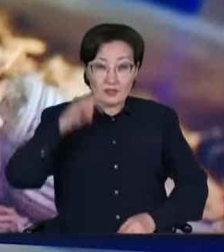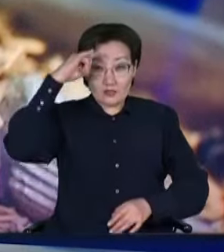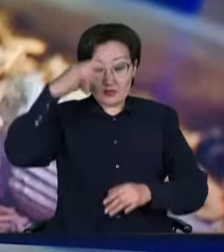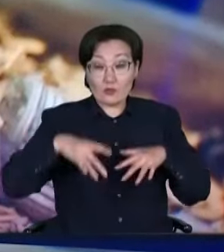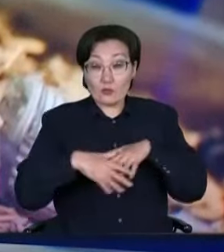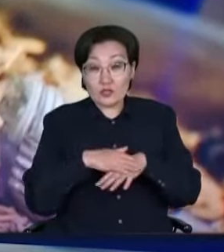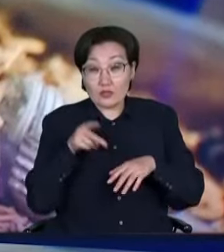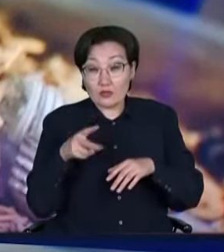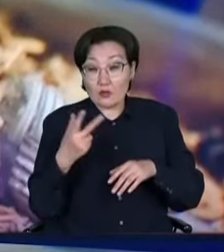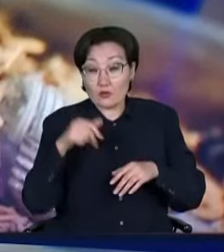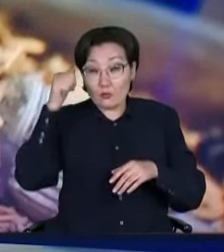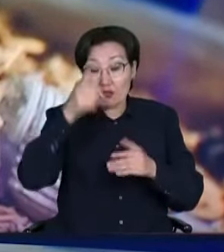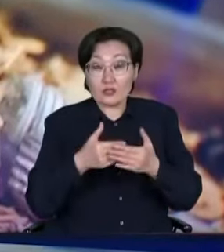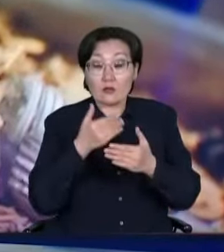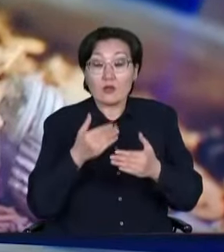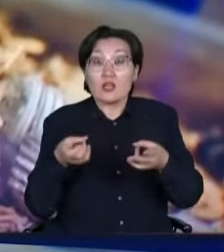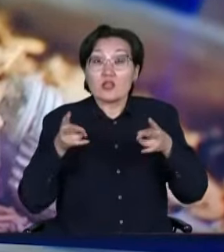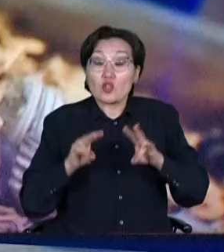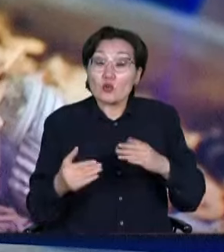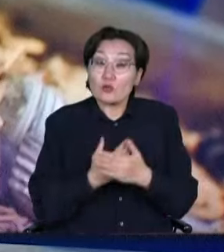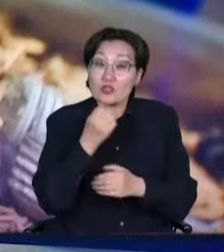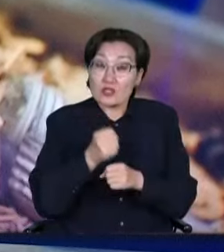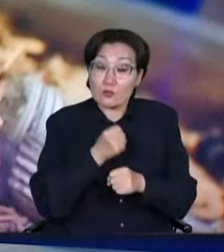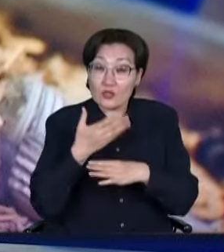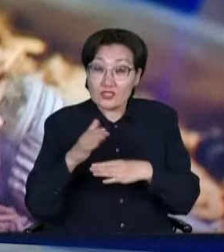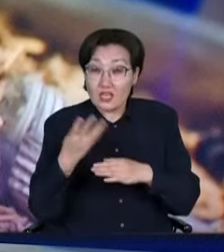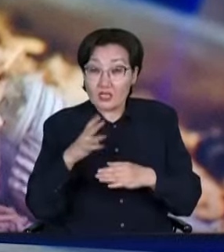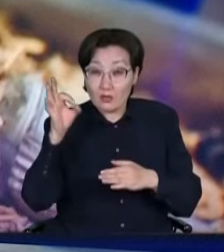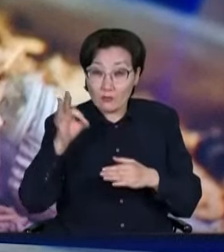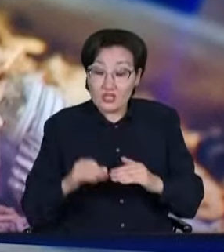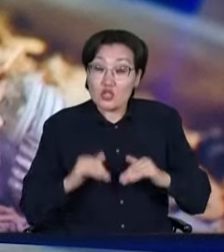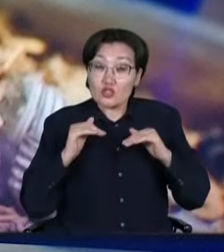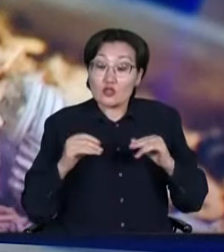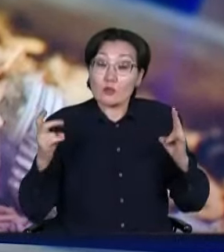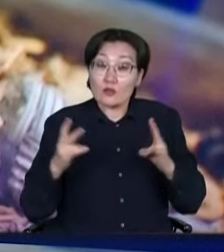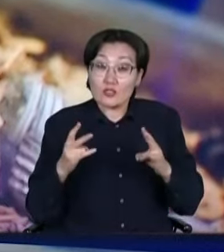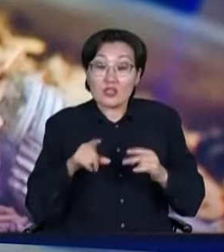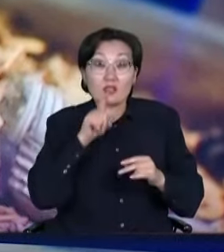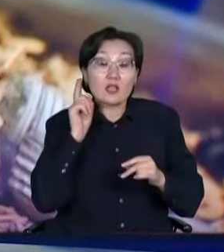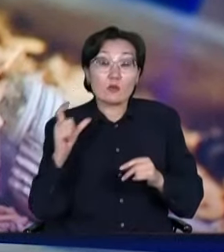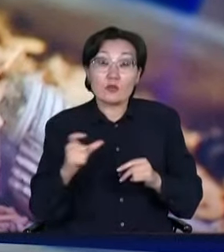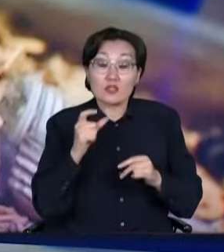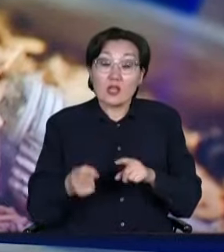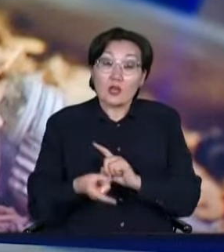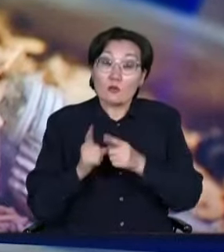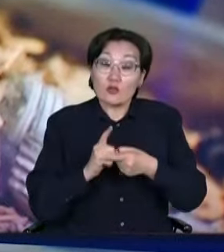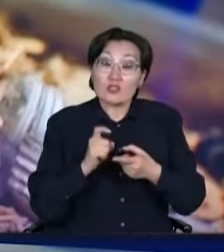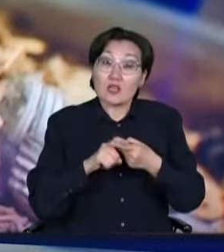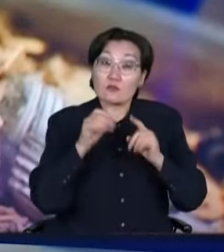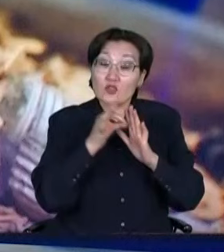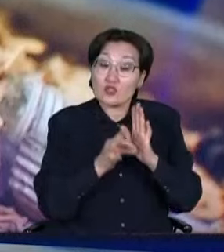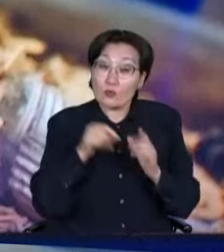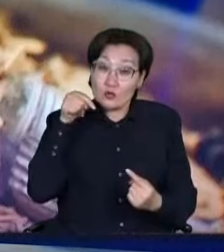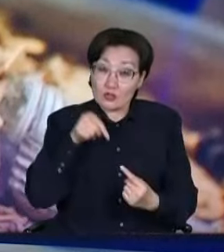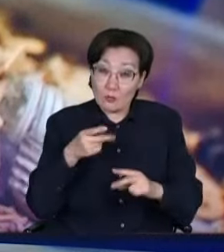Қазақстандықтар 2030 жылға дейін қалдықтарды қайта өңдеу үлесін 40%-ға дейін жеткізу керек. Жасыл экономикаға көшу жөніндегі тұжырымдамаға